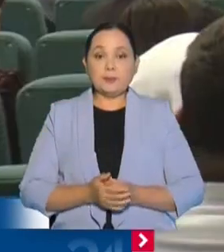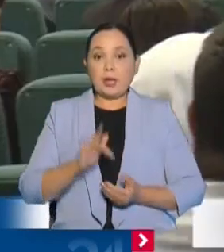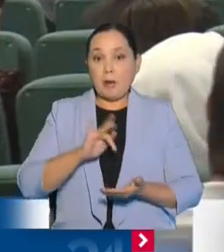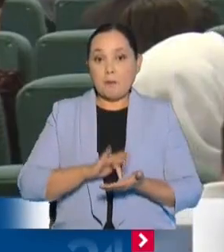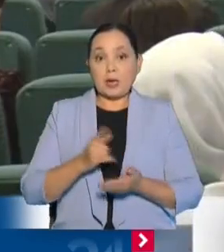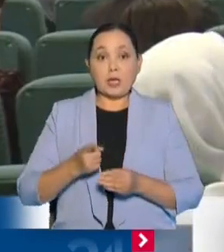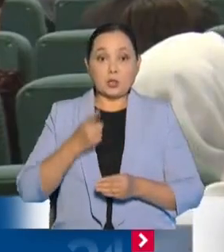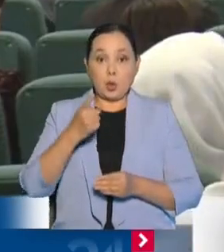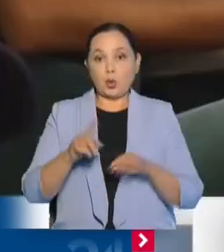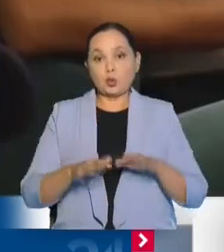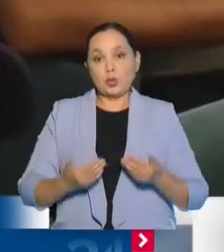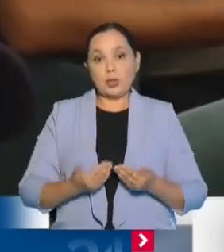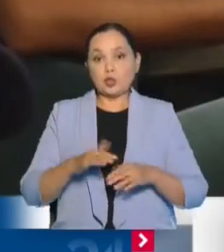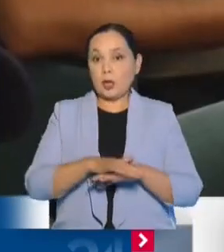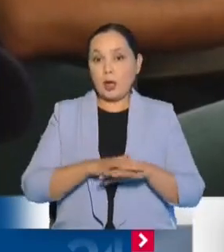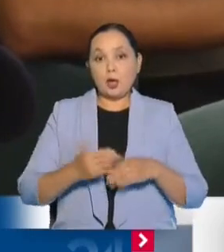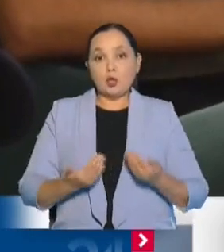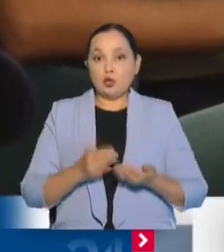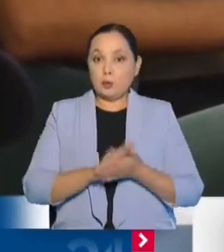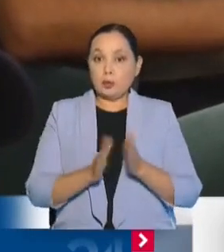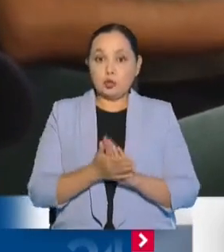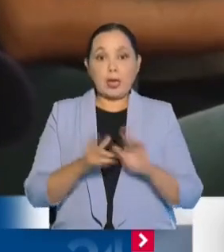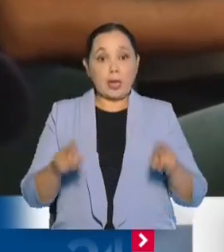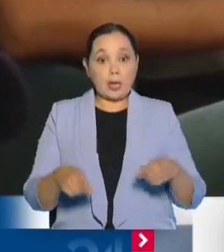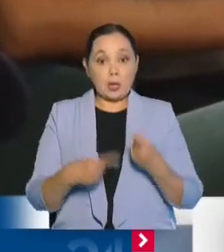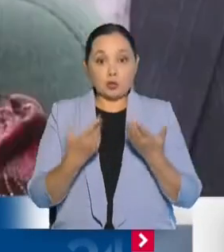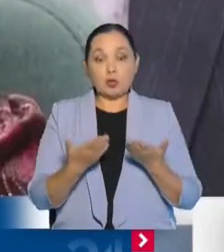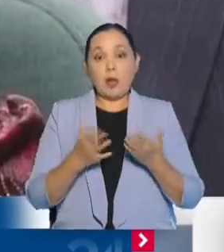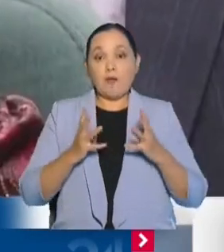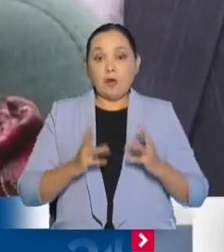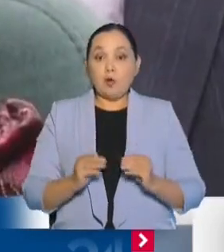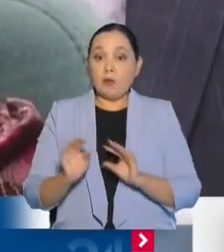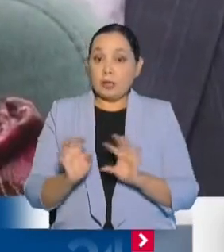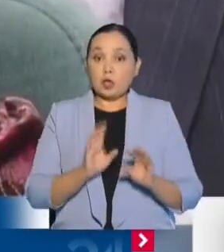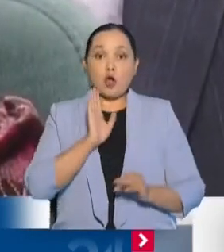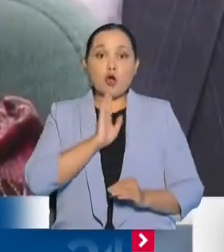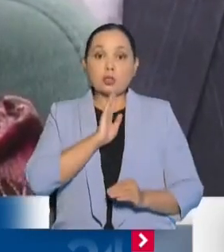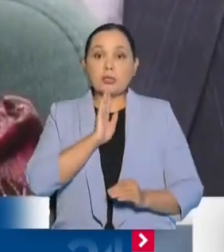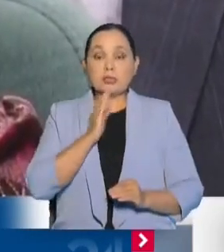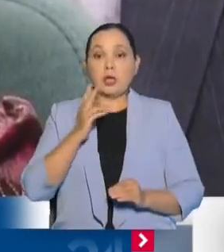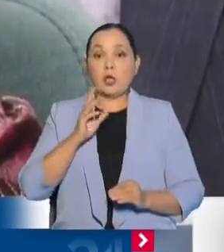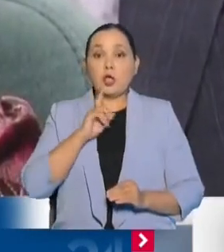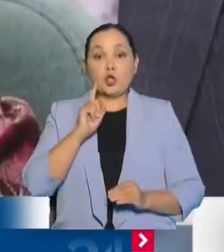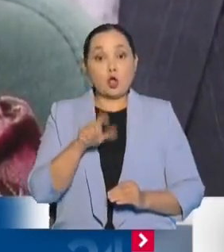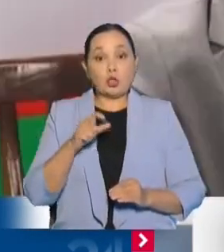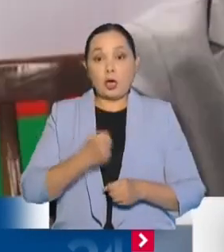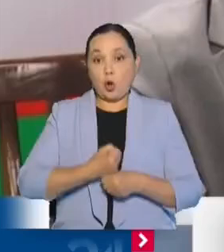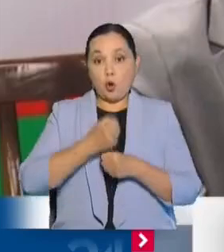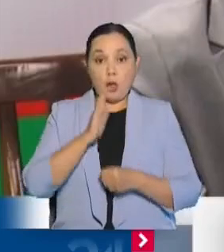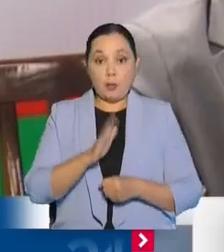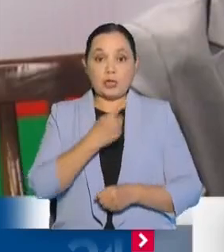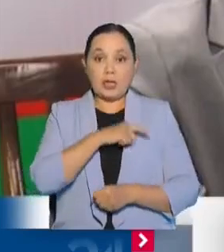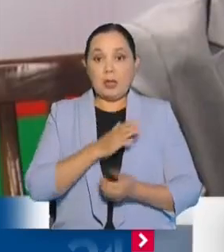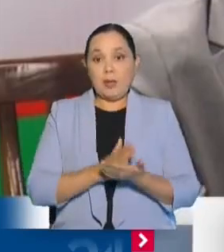Markazdan olis hududlarda yashovchi aholining turmush sharoitlarini yaxshilash va farovonligini ta'minlash, xotin-qizlar va yoshlarni ijtimoiy qo'llab-quvvatlash,